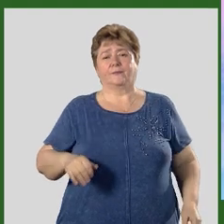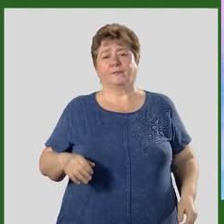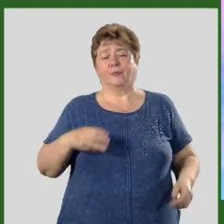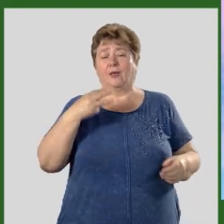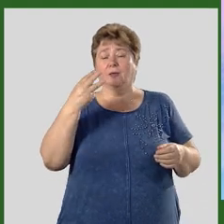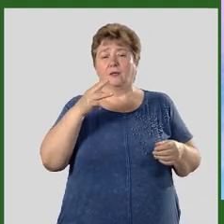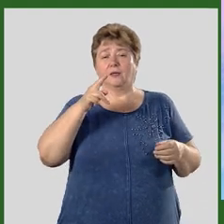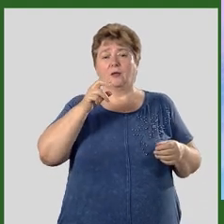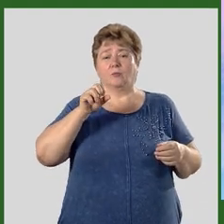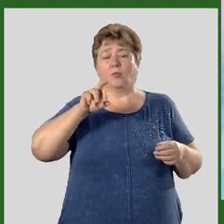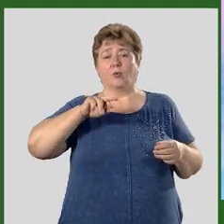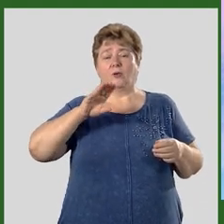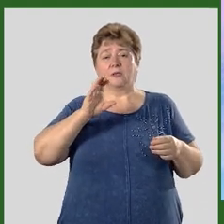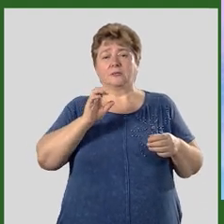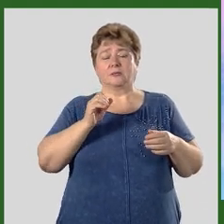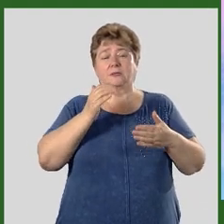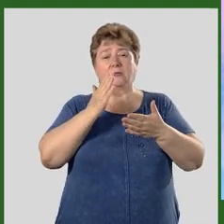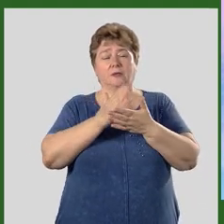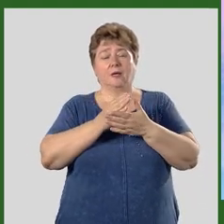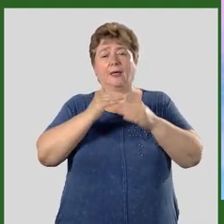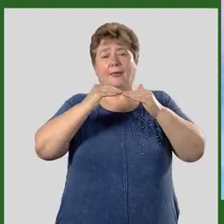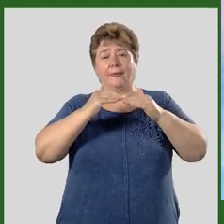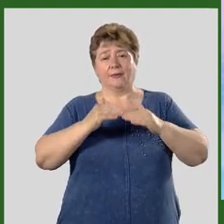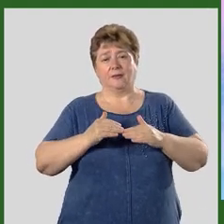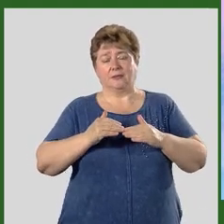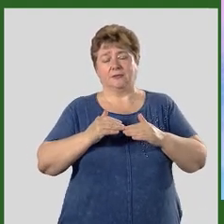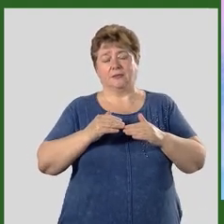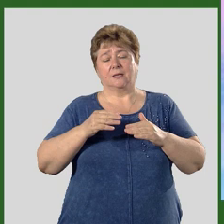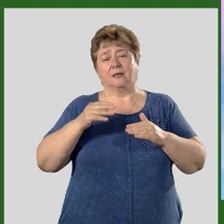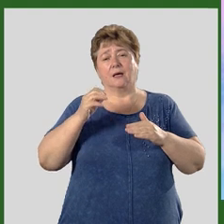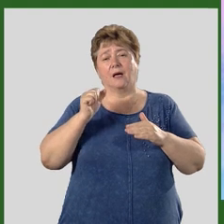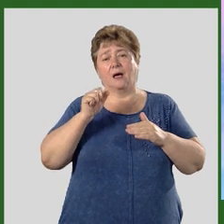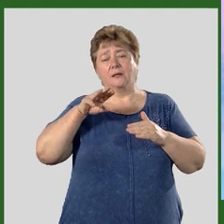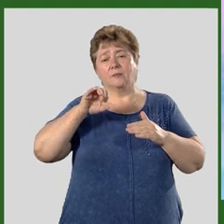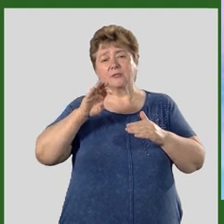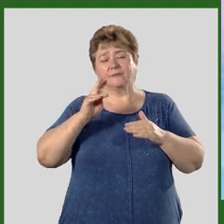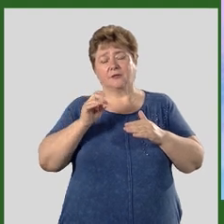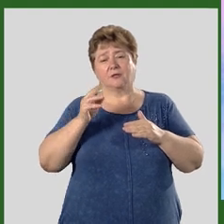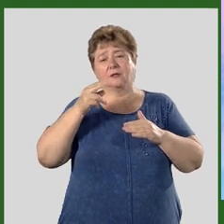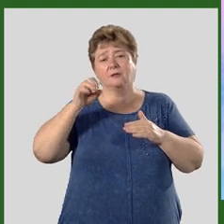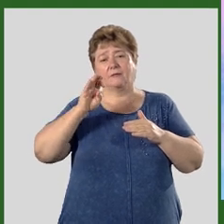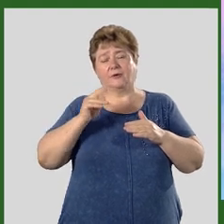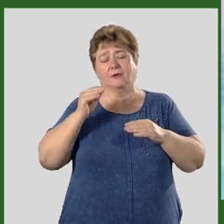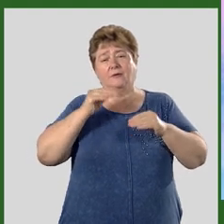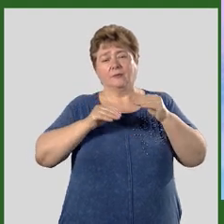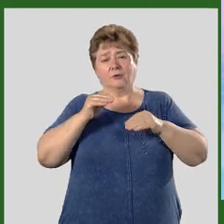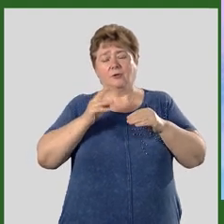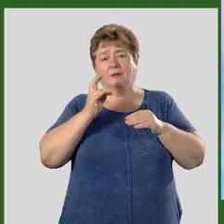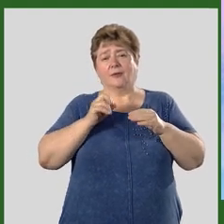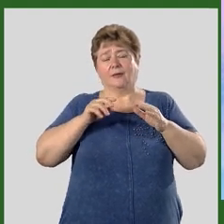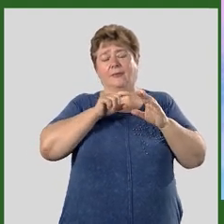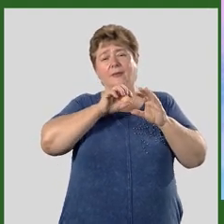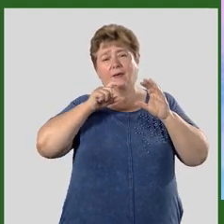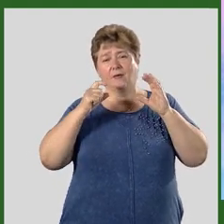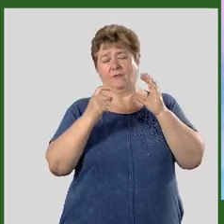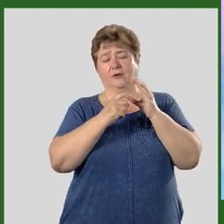Три пояса с преобладанием низкого атмосферного давления. Они формируются над экватором